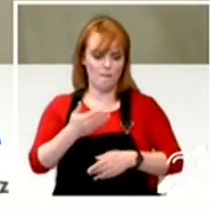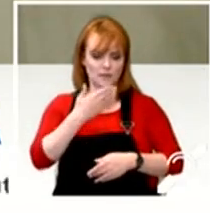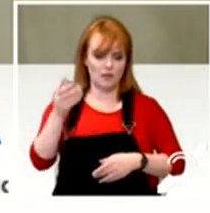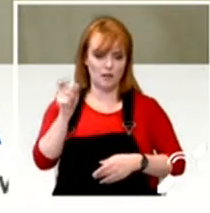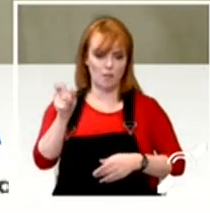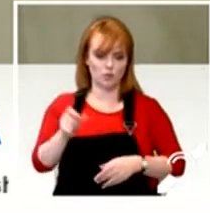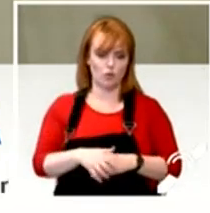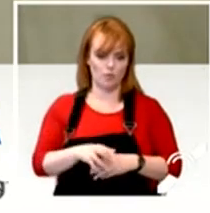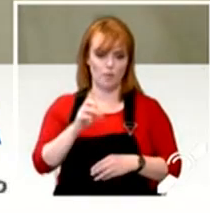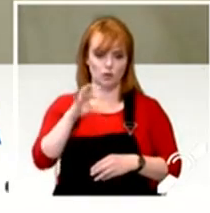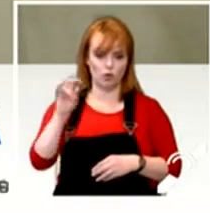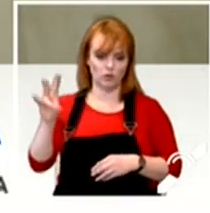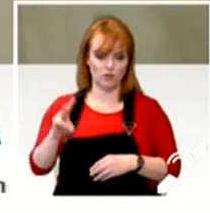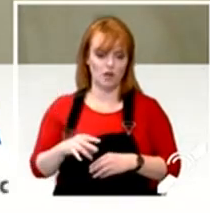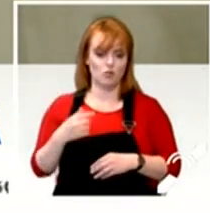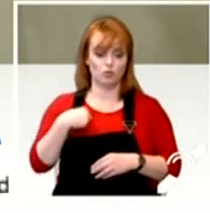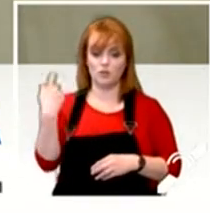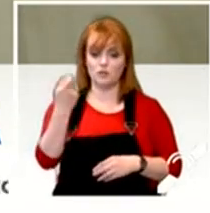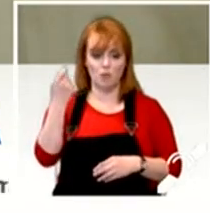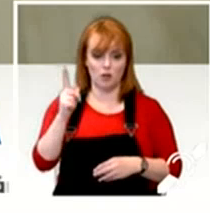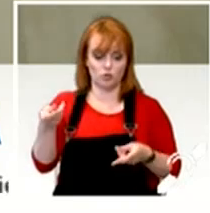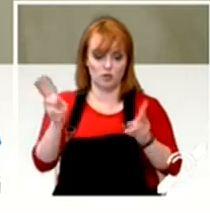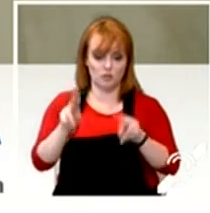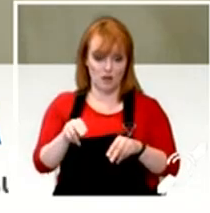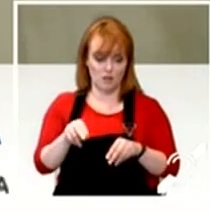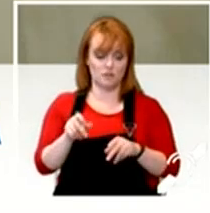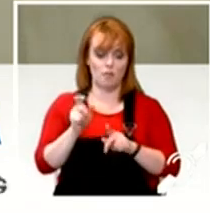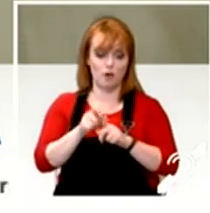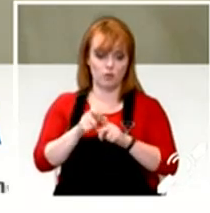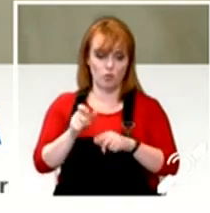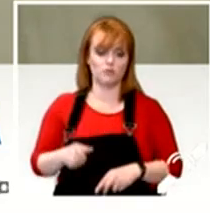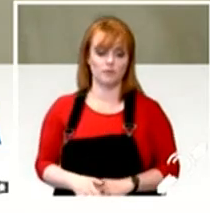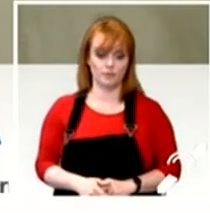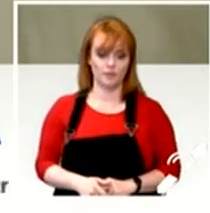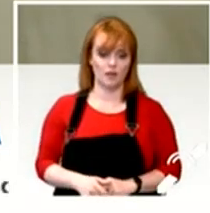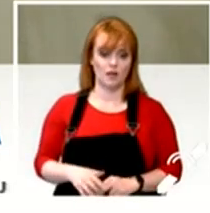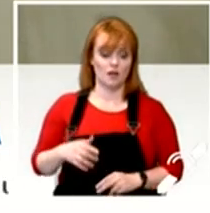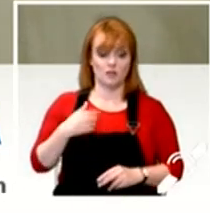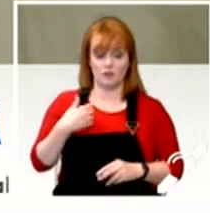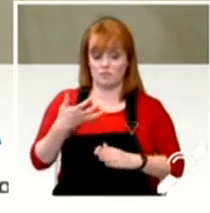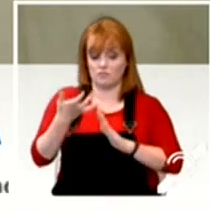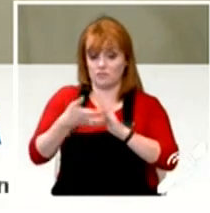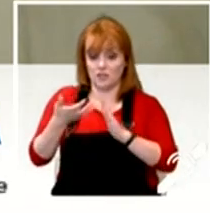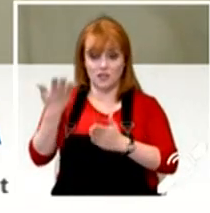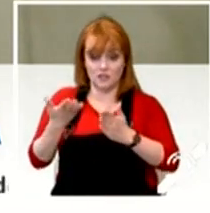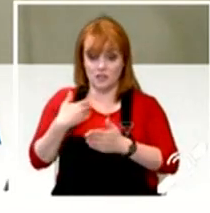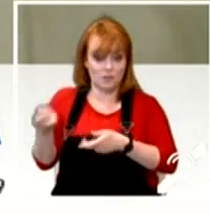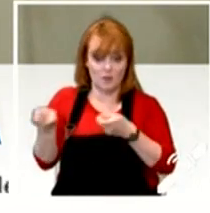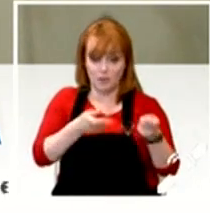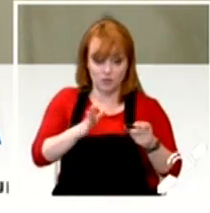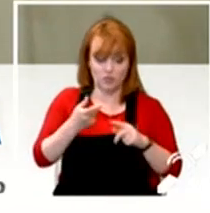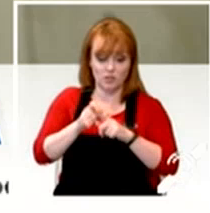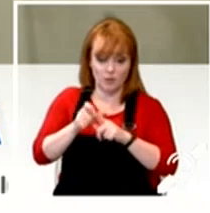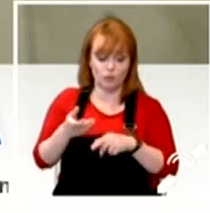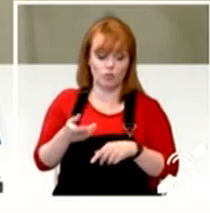patroni au rămas deja nu la nedele, ci la zile. Și de aceea, dacă deficitul de boepase nu va fi acoperit,